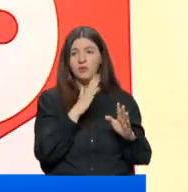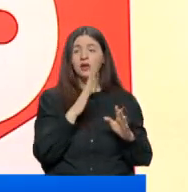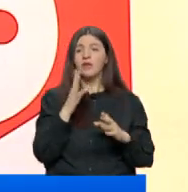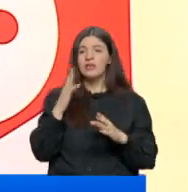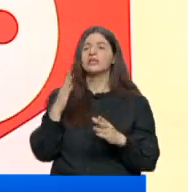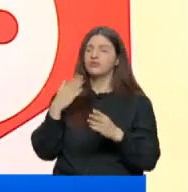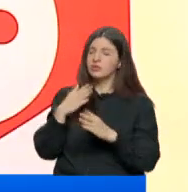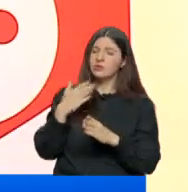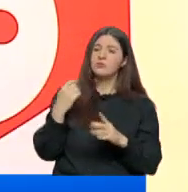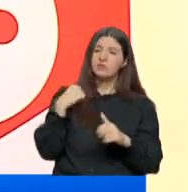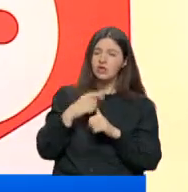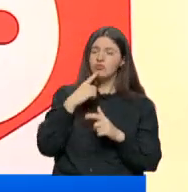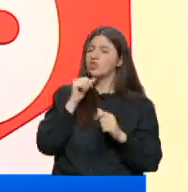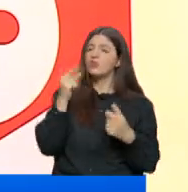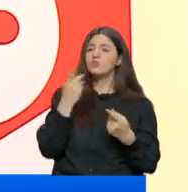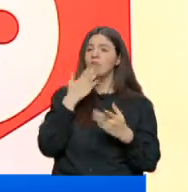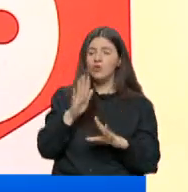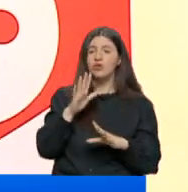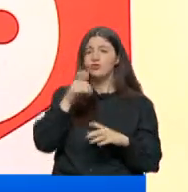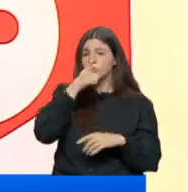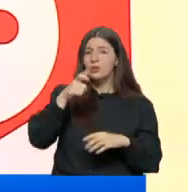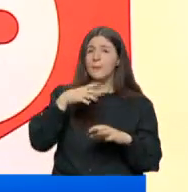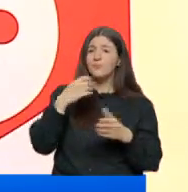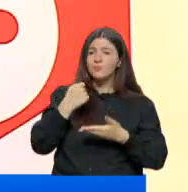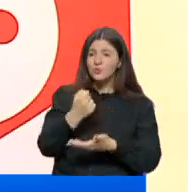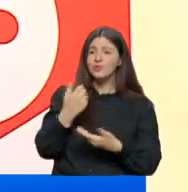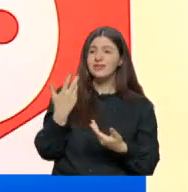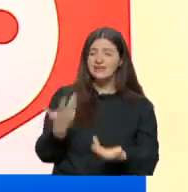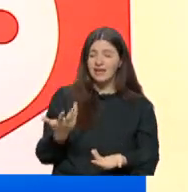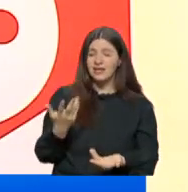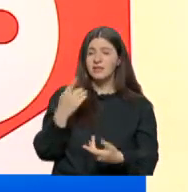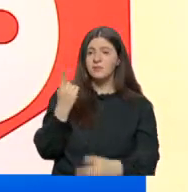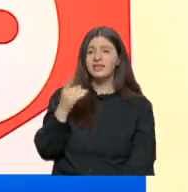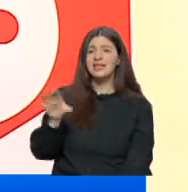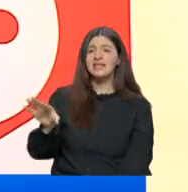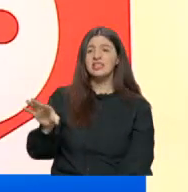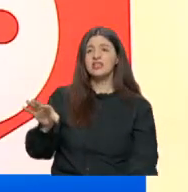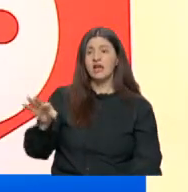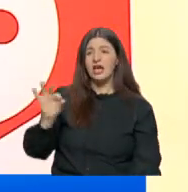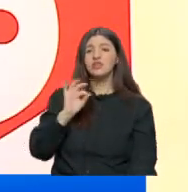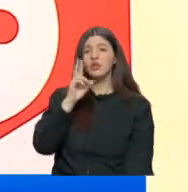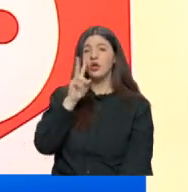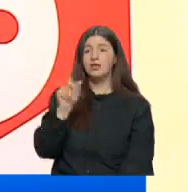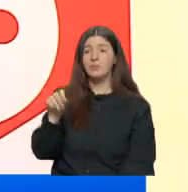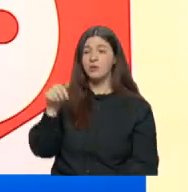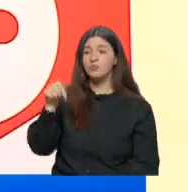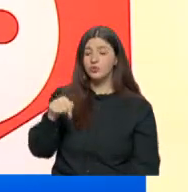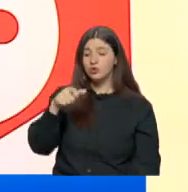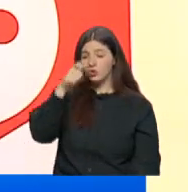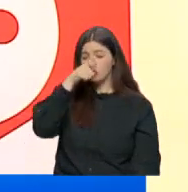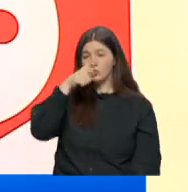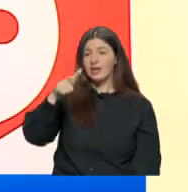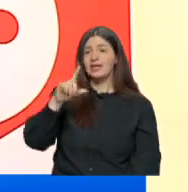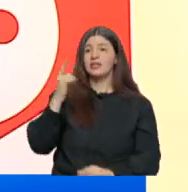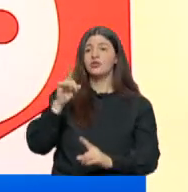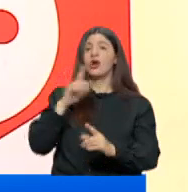şey yok. Her şey aleyhine. Çünkü Türkiye'deki bakın bütçe zaten bir tercihi yansıtır. Bugün Türkiye'deki iktidar